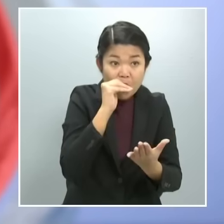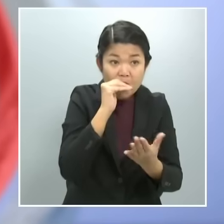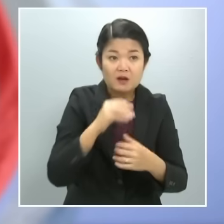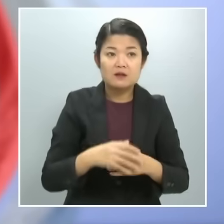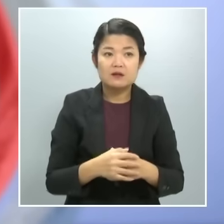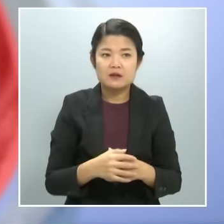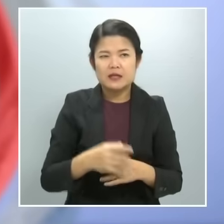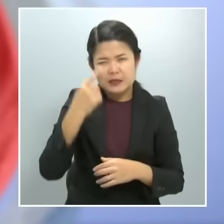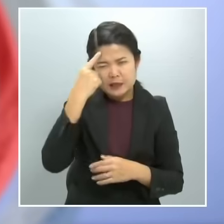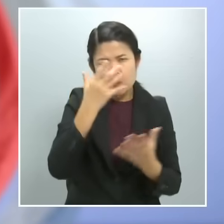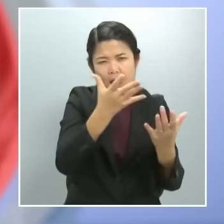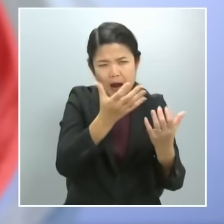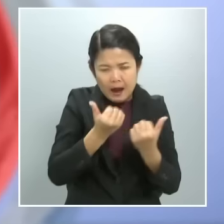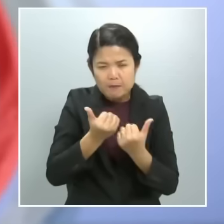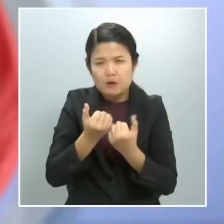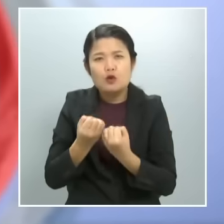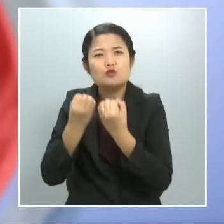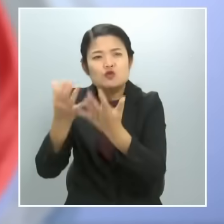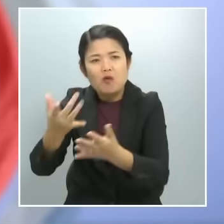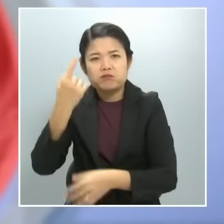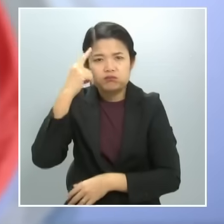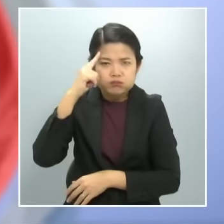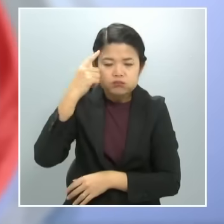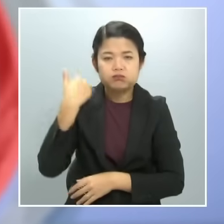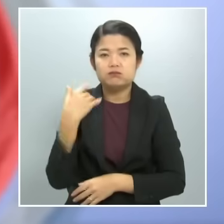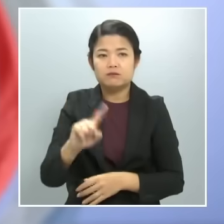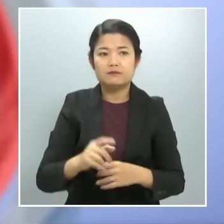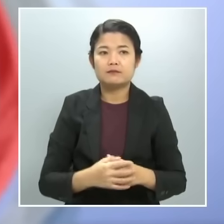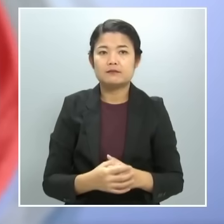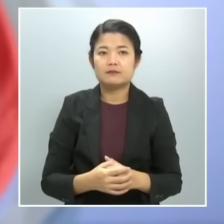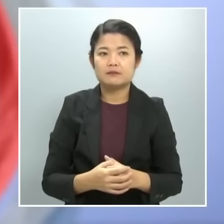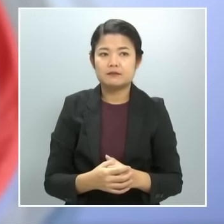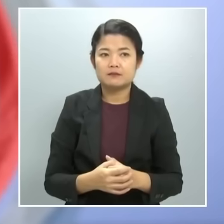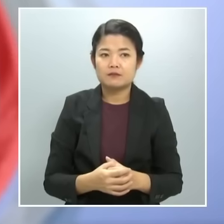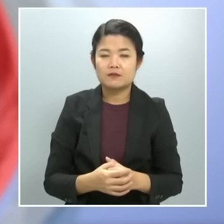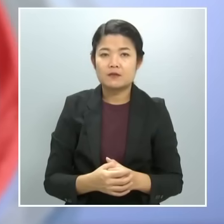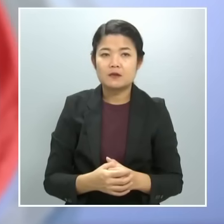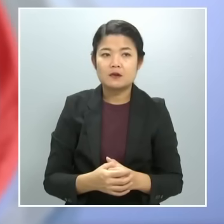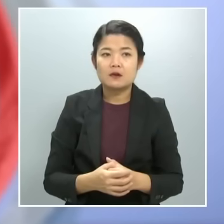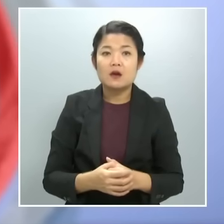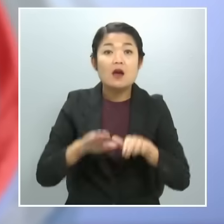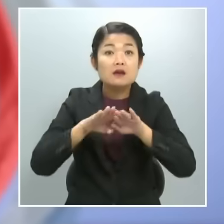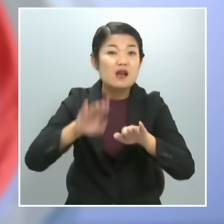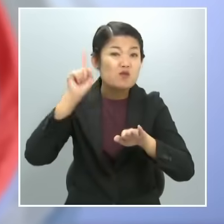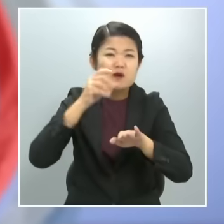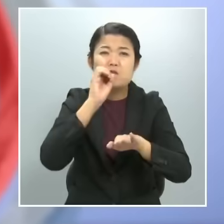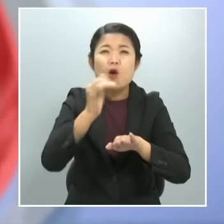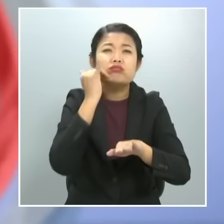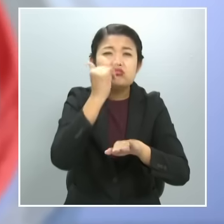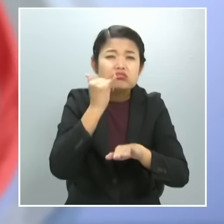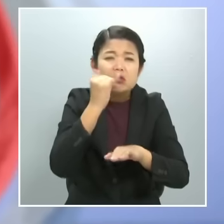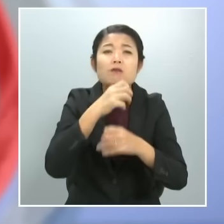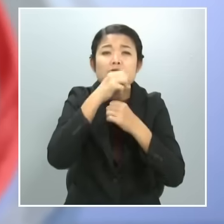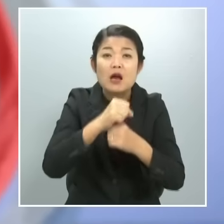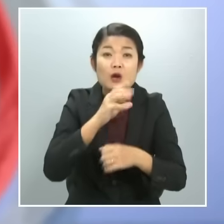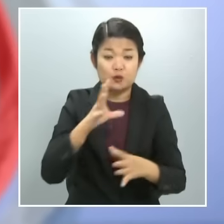ก็น่าจะด้วยหรือเปล่าอันนี้เรายังไม่ทราบกำลังมีการตรวจสอบนะฮะแต่ที่แน่ๆเด็กเนี่ยยอมรับกับย่าเลยย่าก็โกรธแล้วฮะ